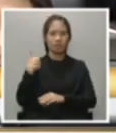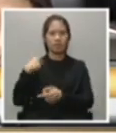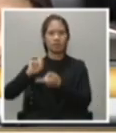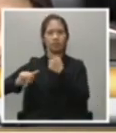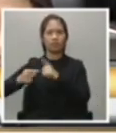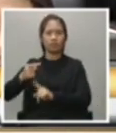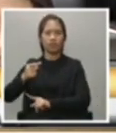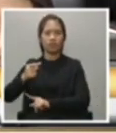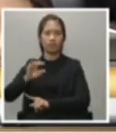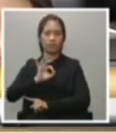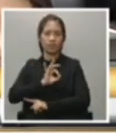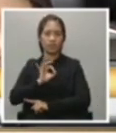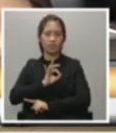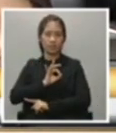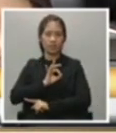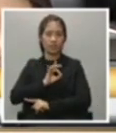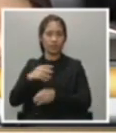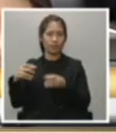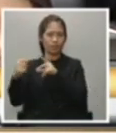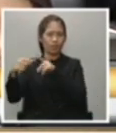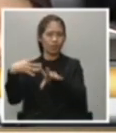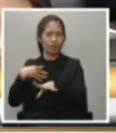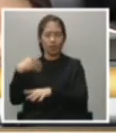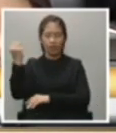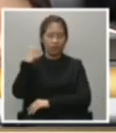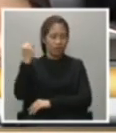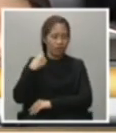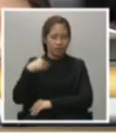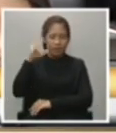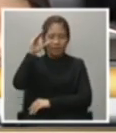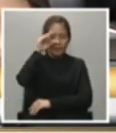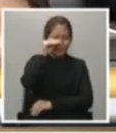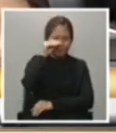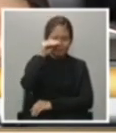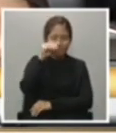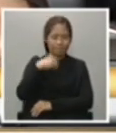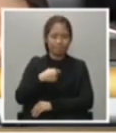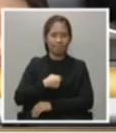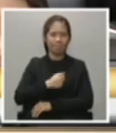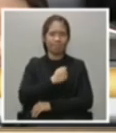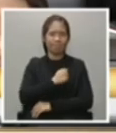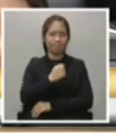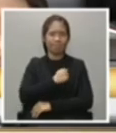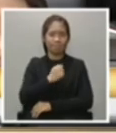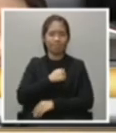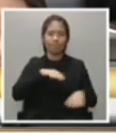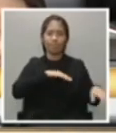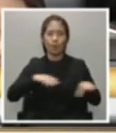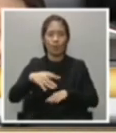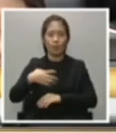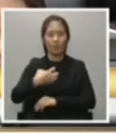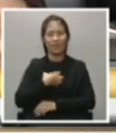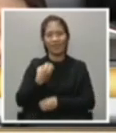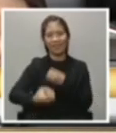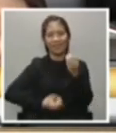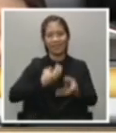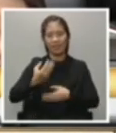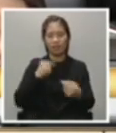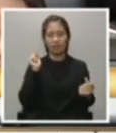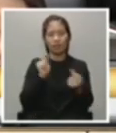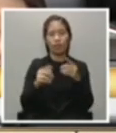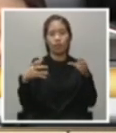าชิกฝ่ายค้านหลายๆท่านอดหลับอดนอนเตรียมตัวเพื่อที่จะอภิปรายไม่ไว้วางใจคณะรัฐมนต